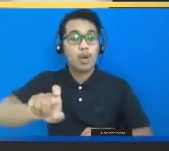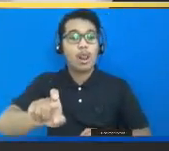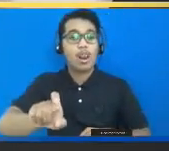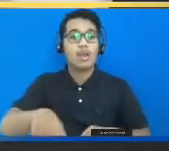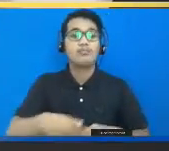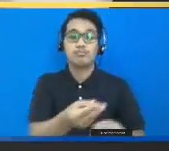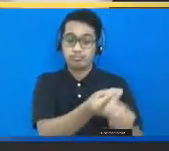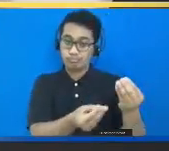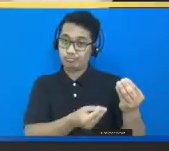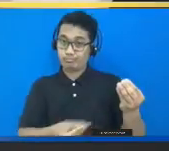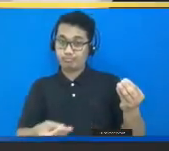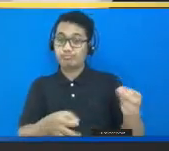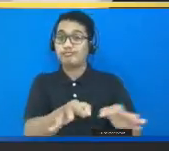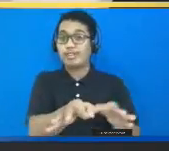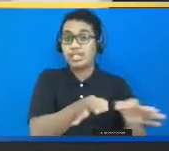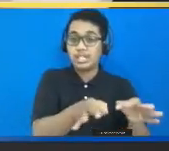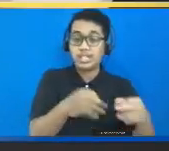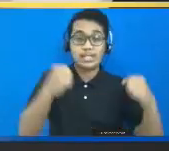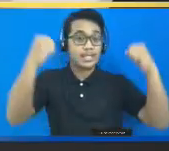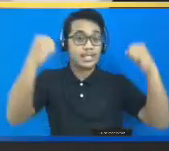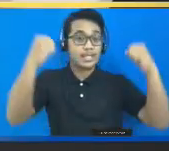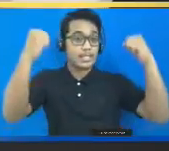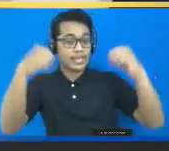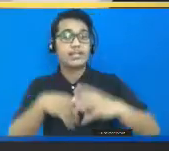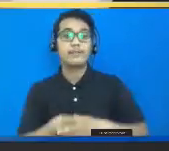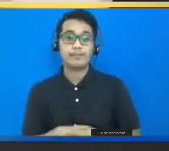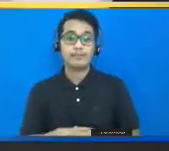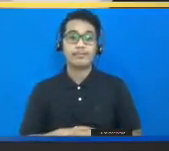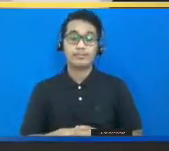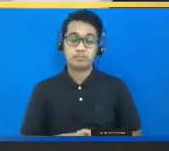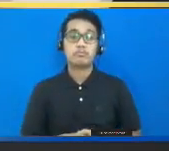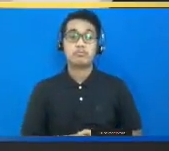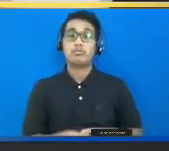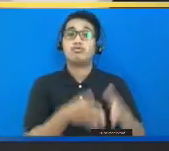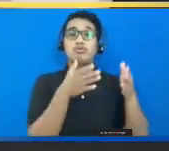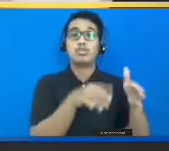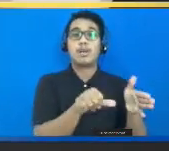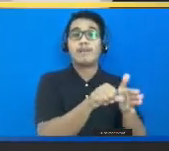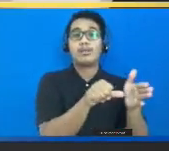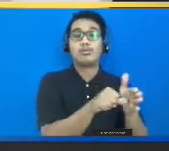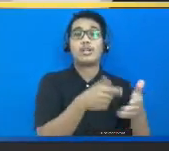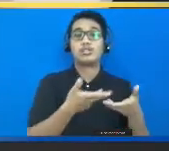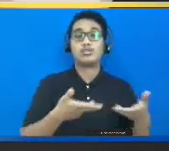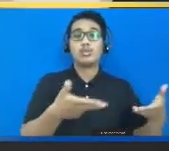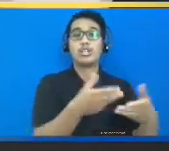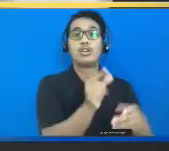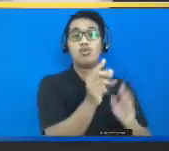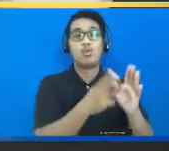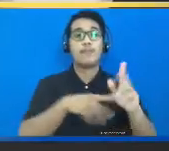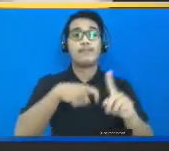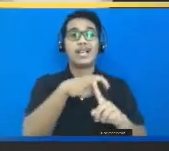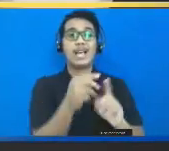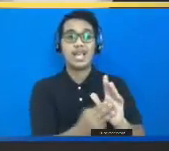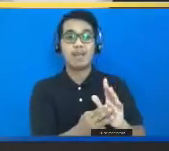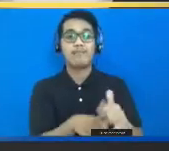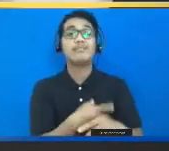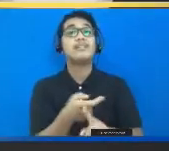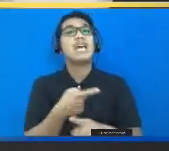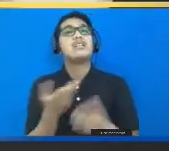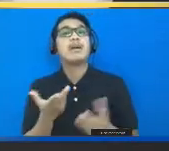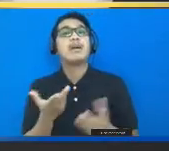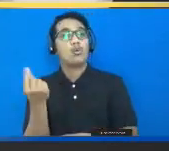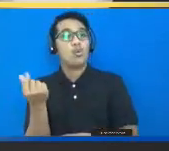infrastruktur untuk kesehatan terutama kesehatan bantuan sosial dan UMKM dari mana uangnya kenapa enggak